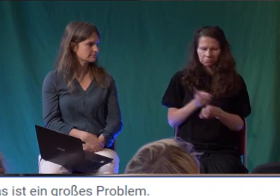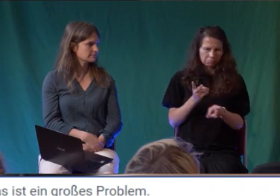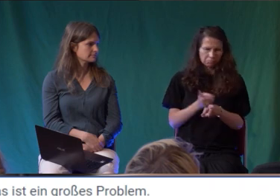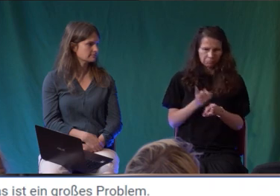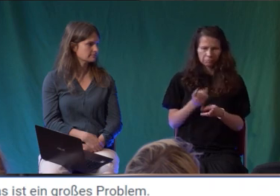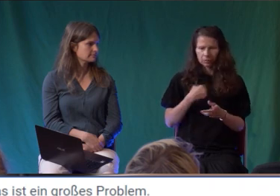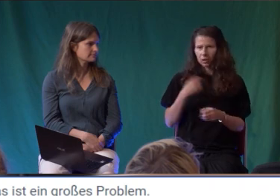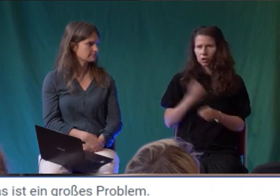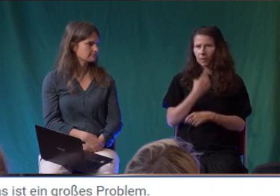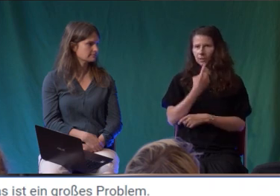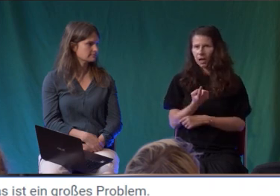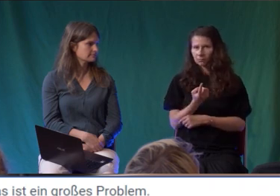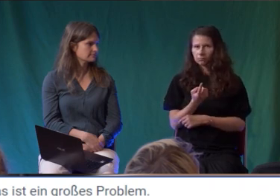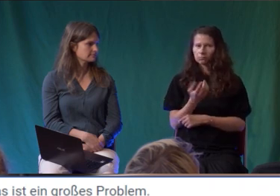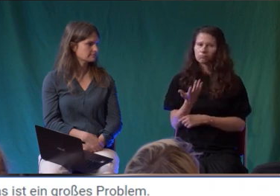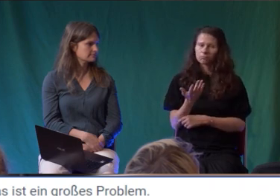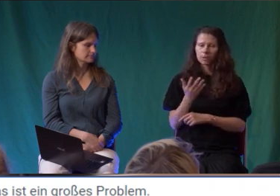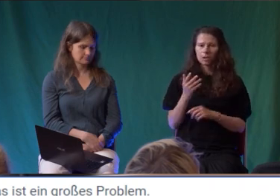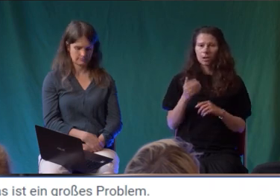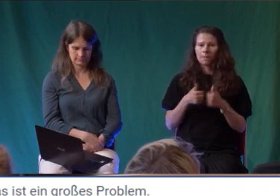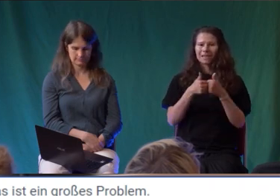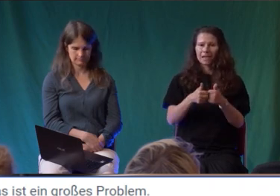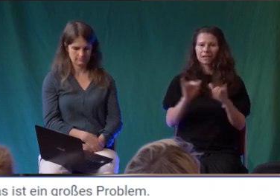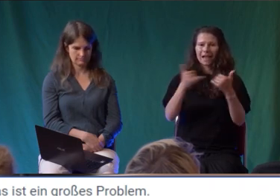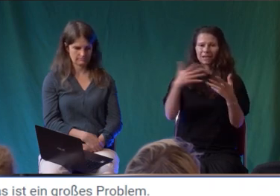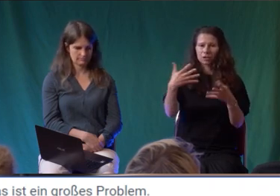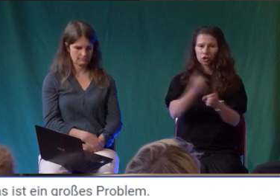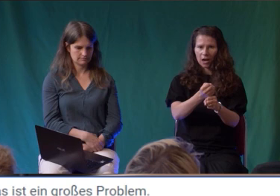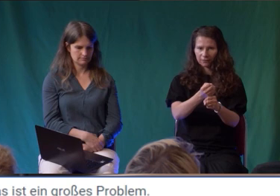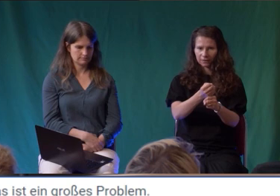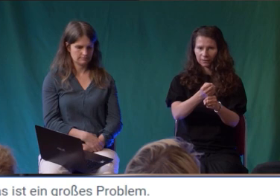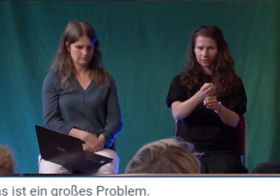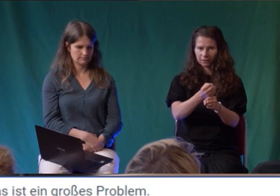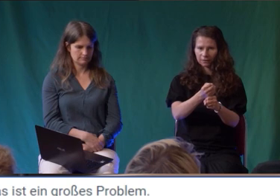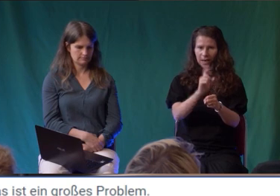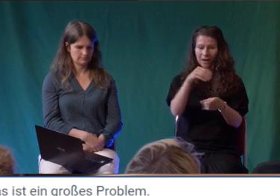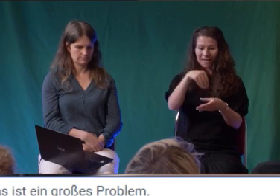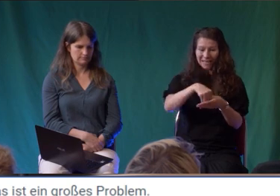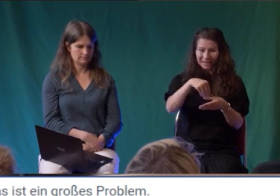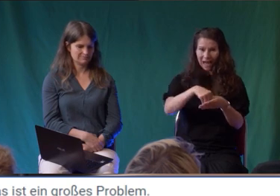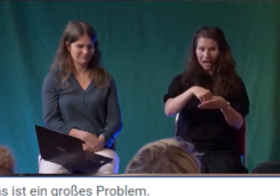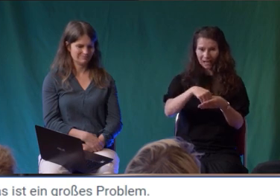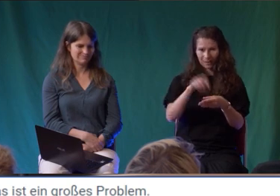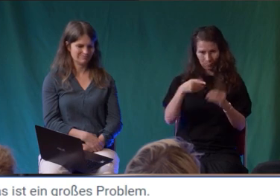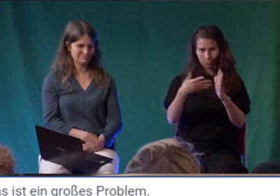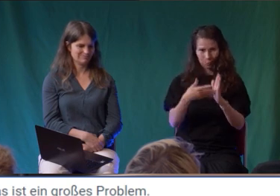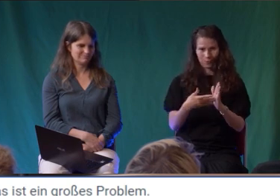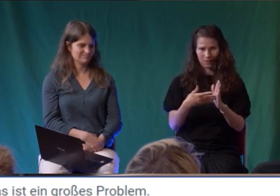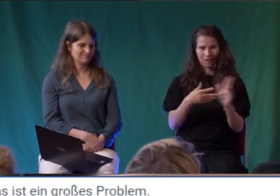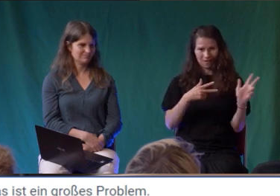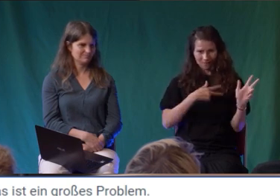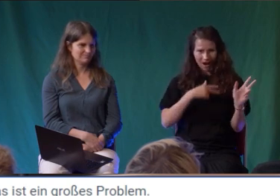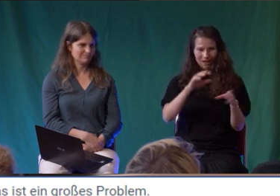überall wo begleitete Elternschaft draufsteht ist auch begleitete Elternschaft drin so also das